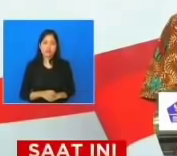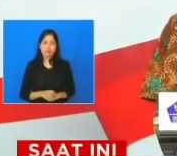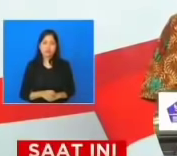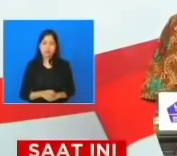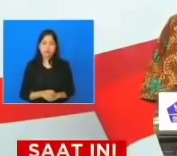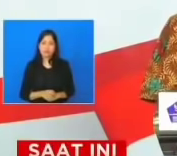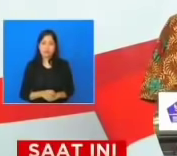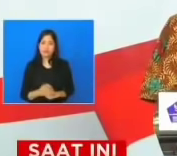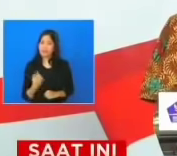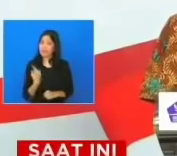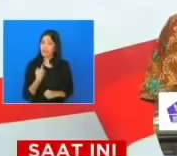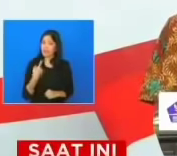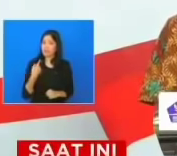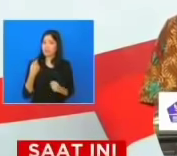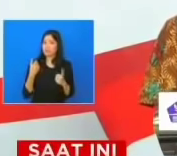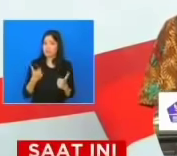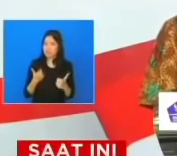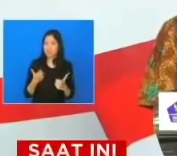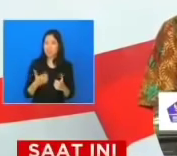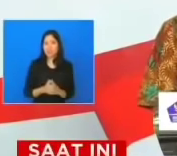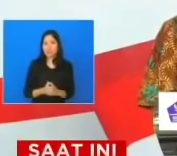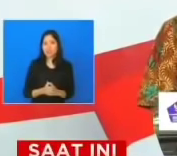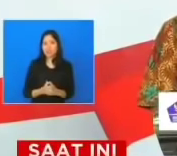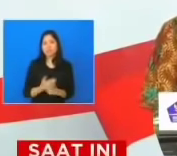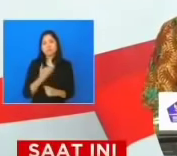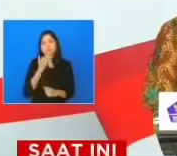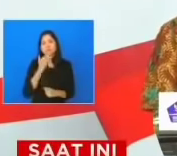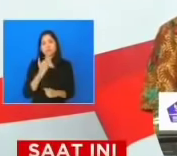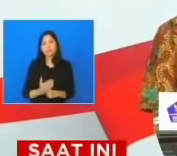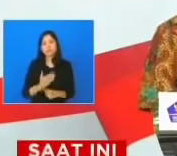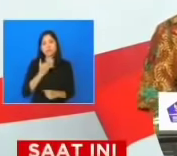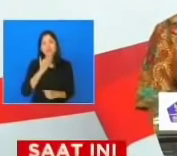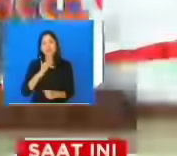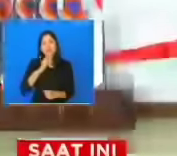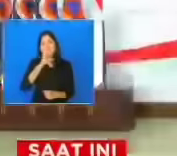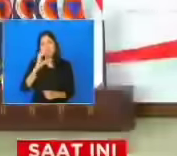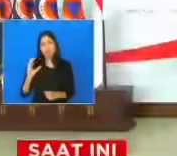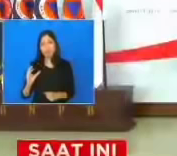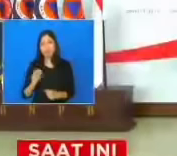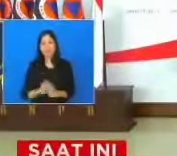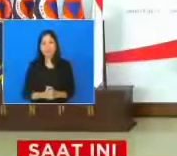Kita bisa. Terima kasih, selamat sore.